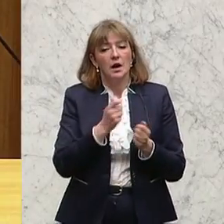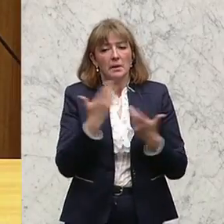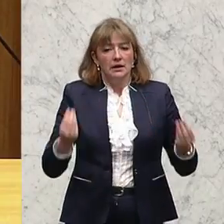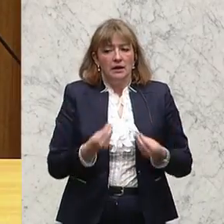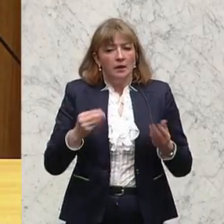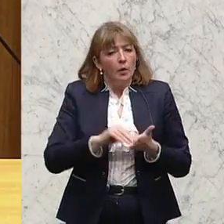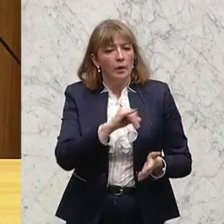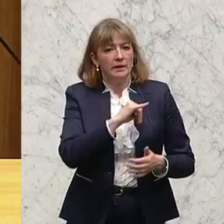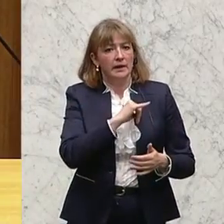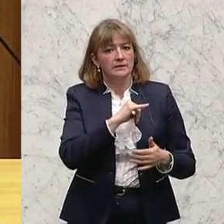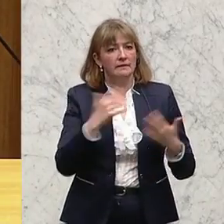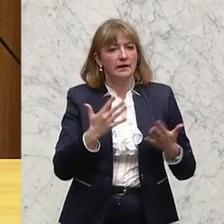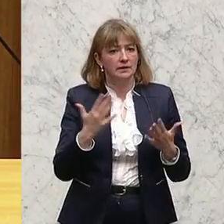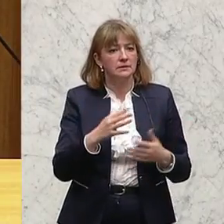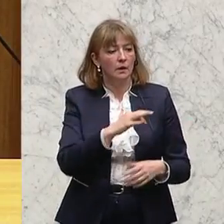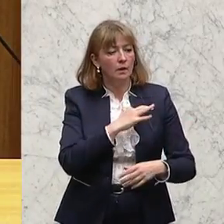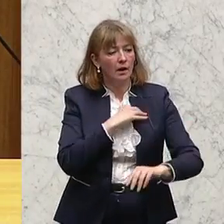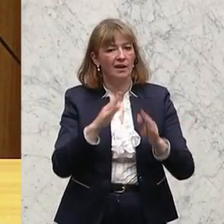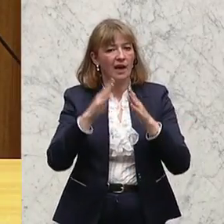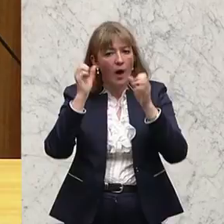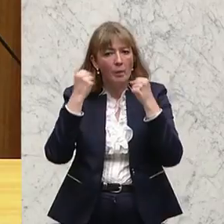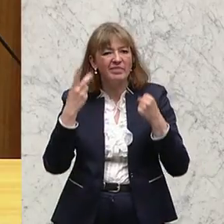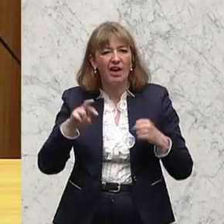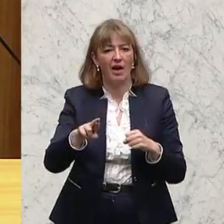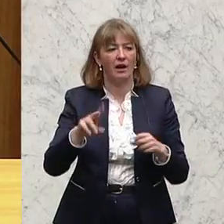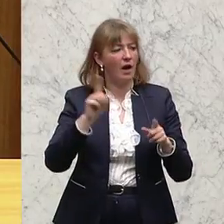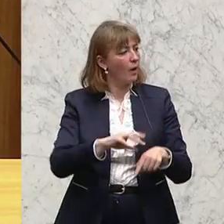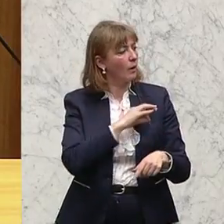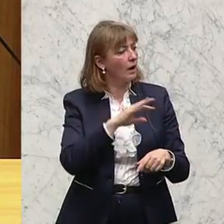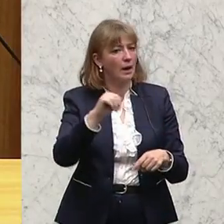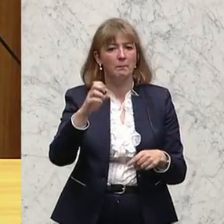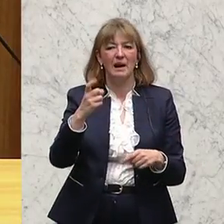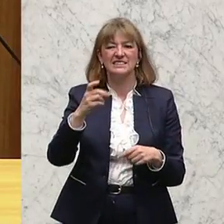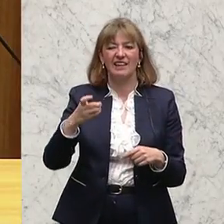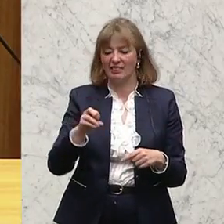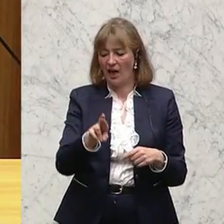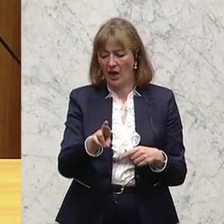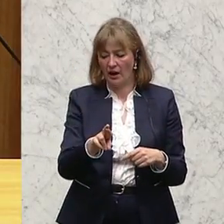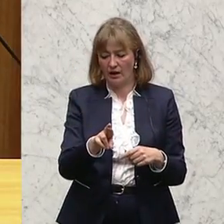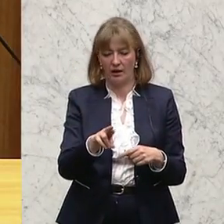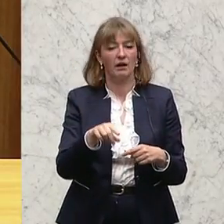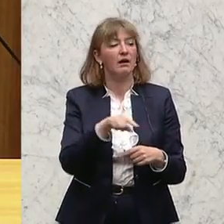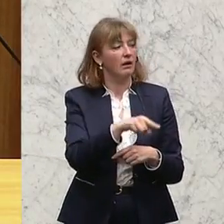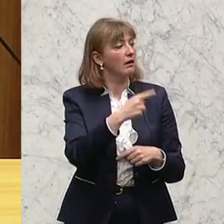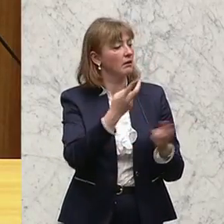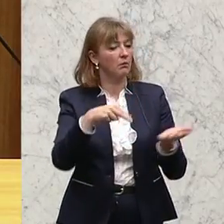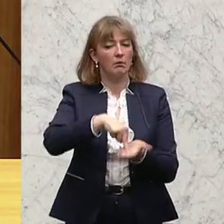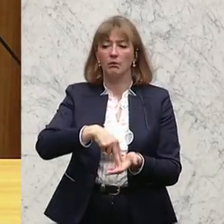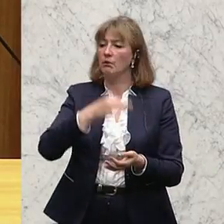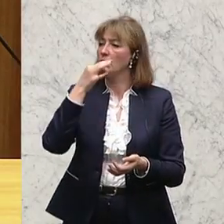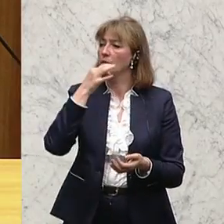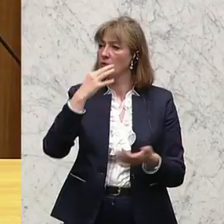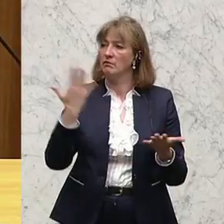sind schon interessant. Sowohl der Herr Kollege Haubner als auch der Herr Kollege Matznetter stellen sich hier heraus und sagen,